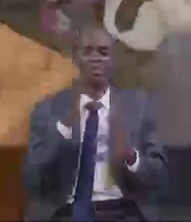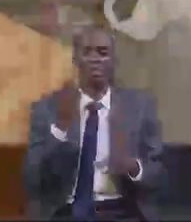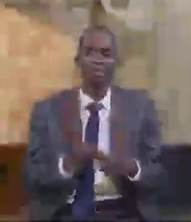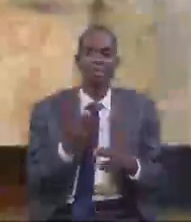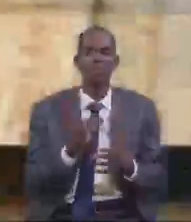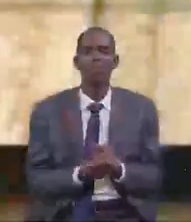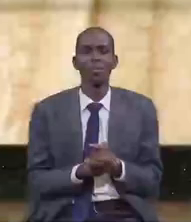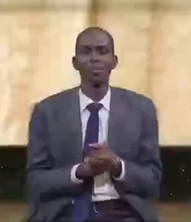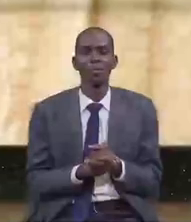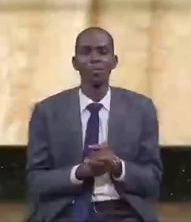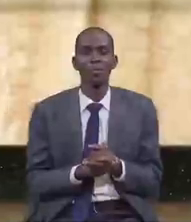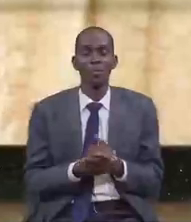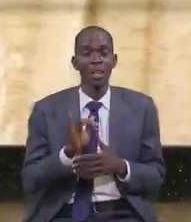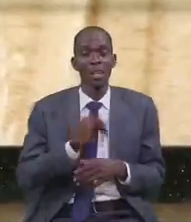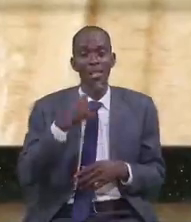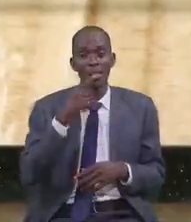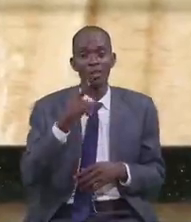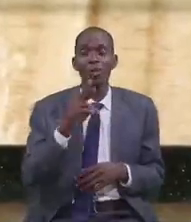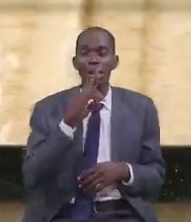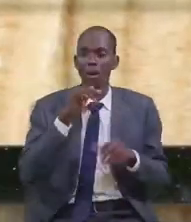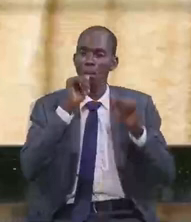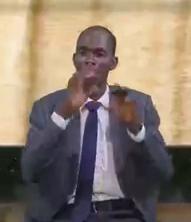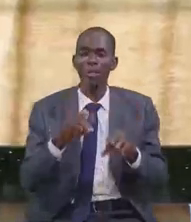Je dis, vous êtes béni.